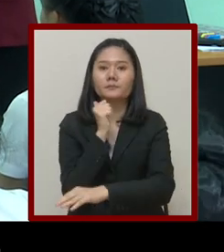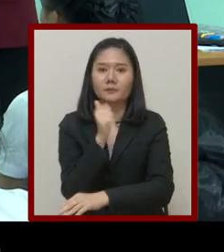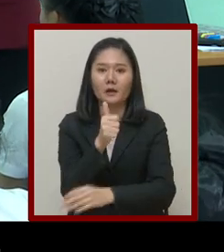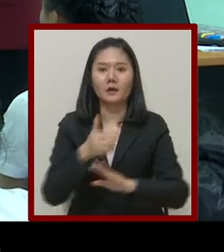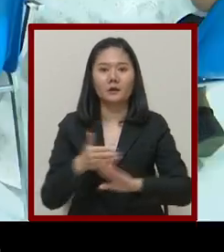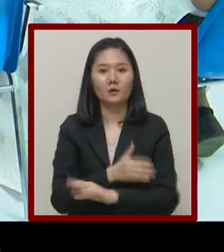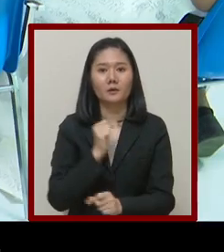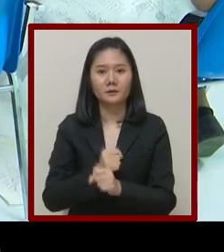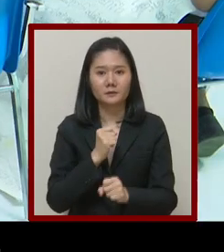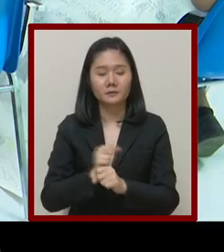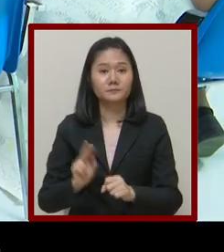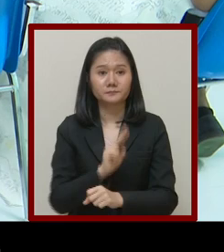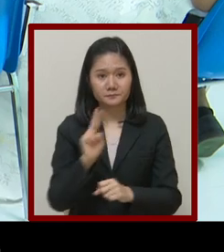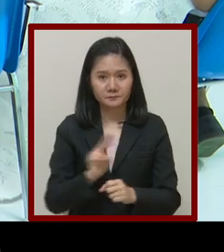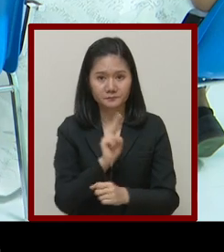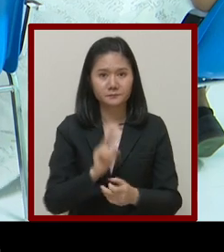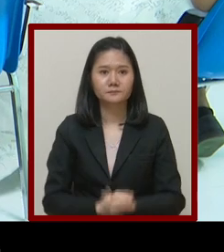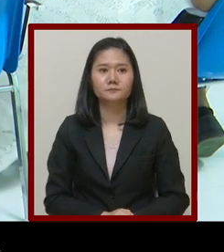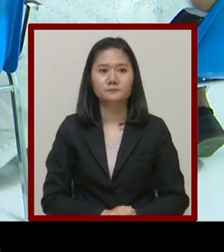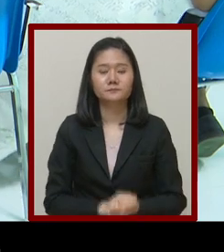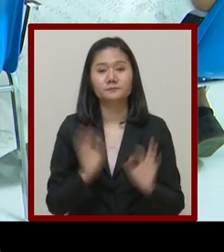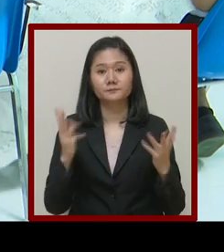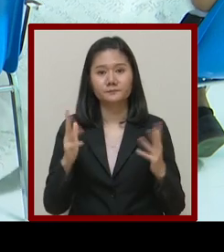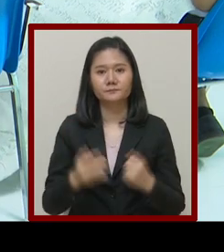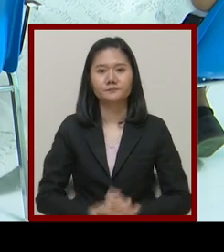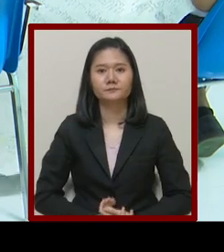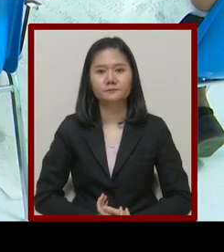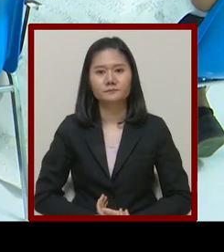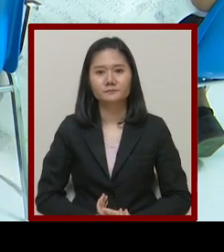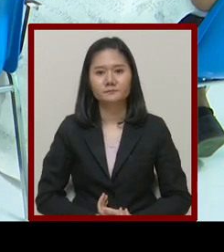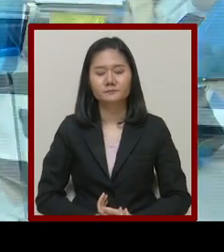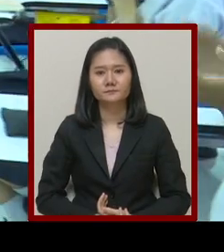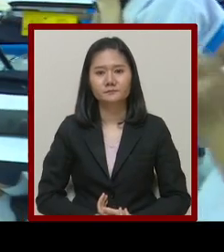ก่อนที่จะออกมานำมาใช้งานนะคะค่ะขอเสียงปรบมือให้เพื่อนค่ะ